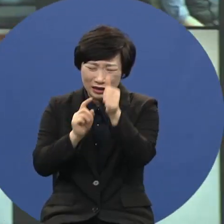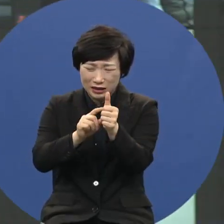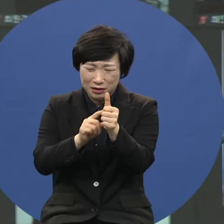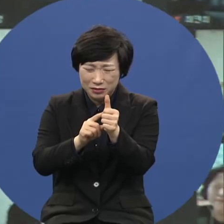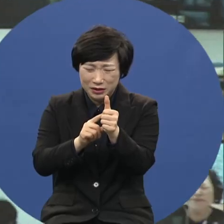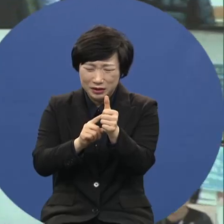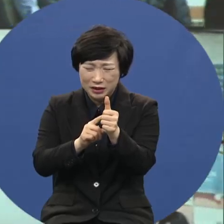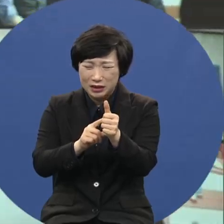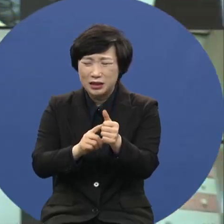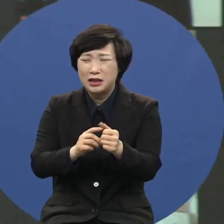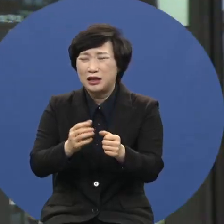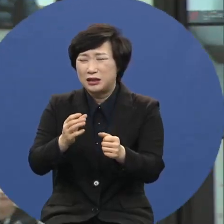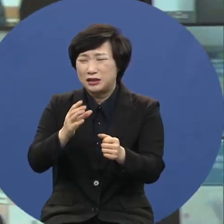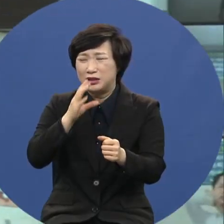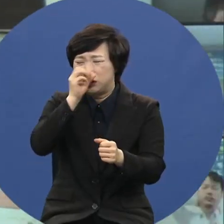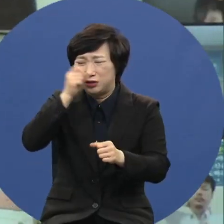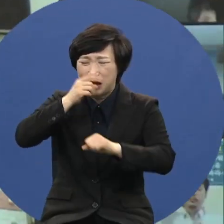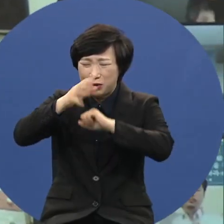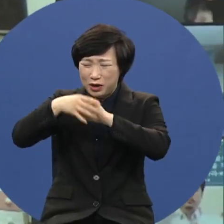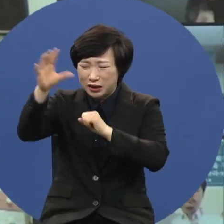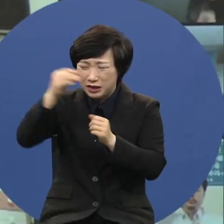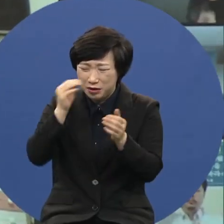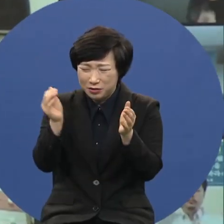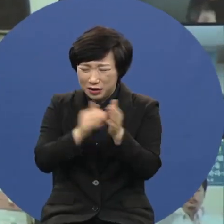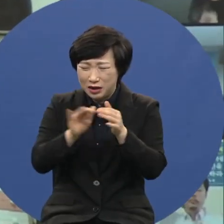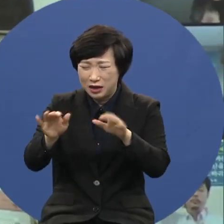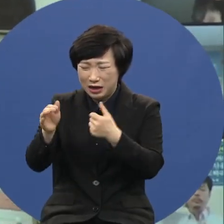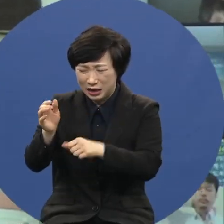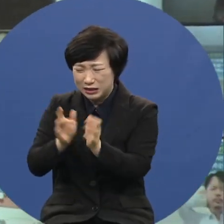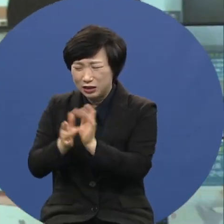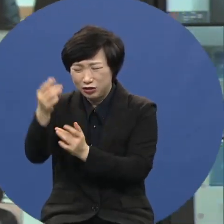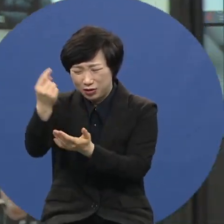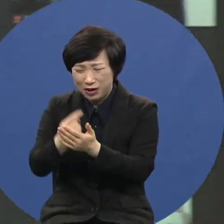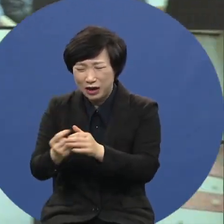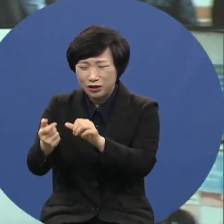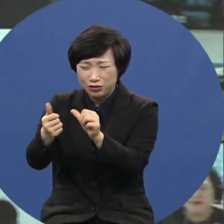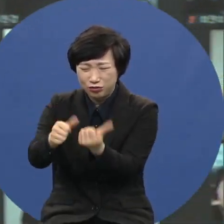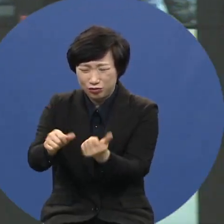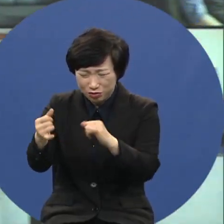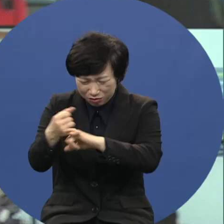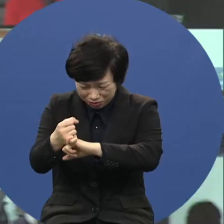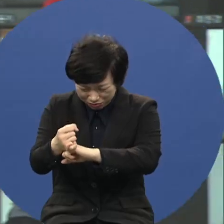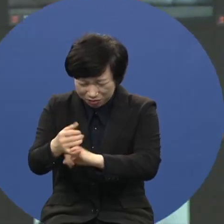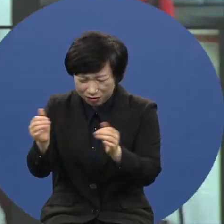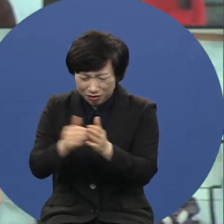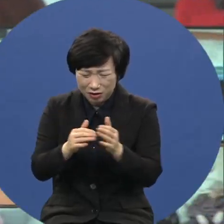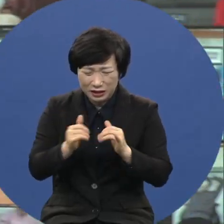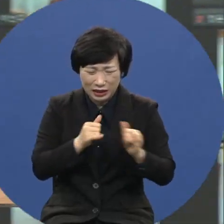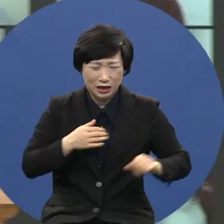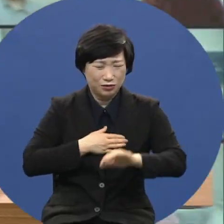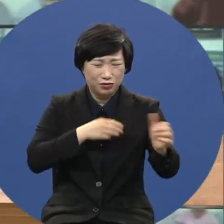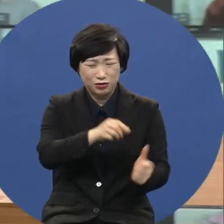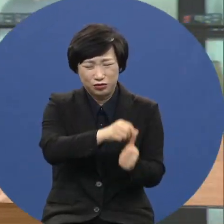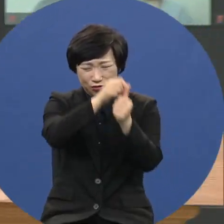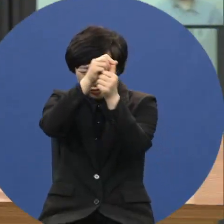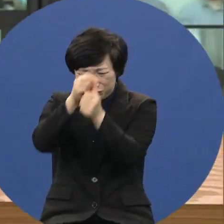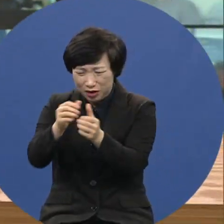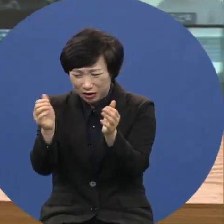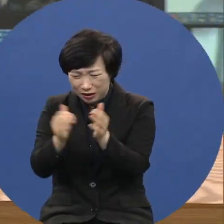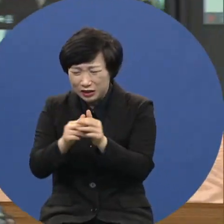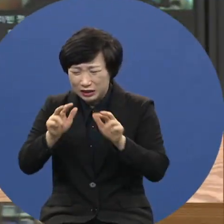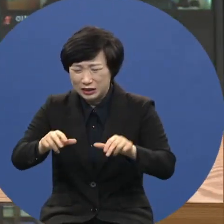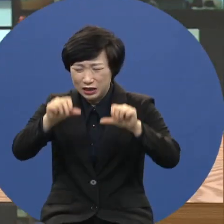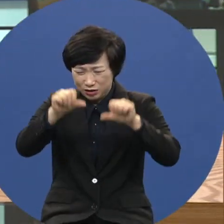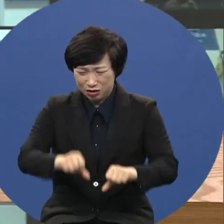먹었던 선악과 아들이 대신 정령 죽음으로 인간은 살려놨습니다. 저주가